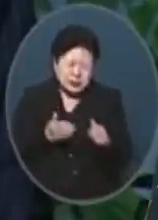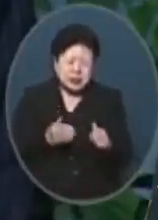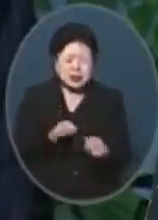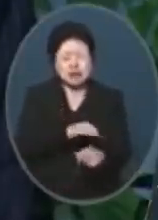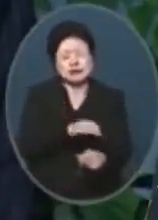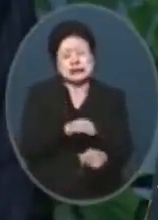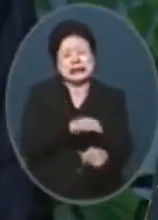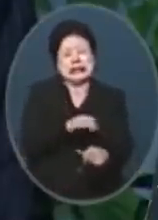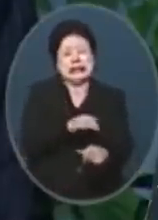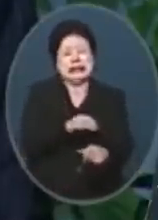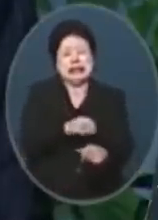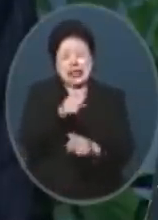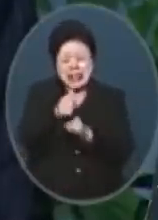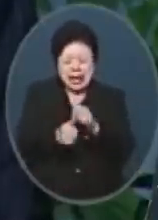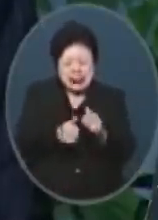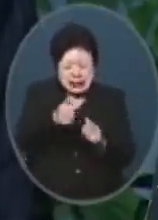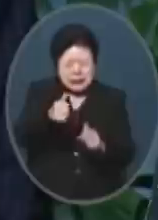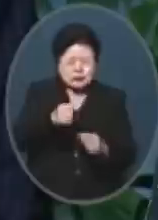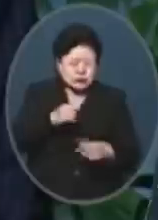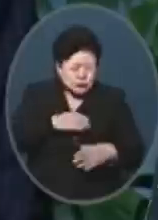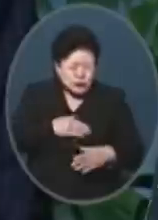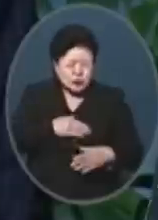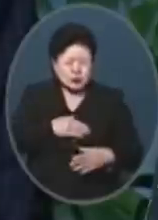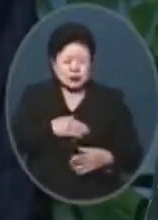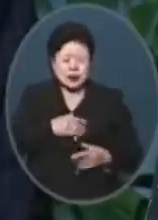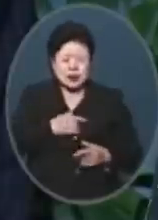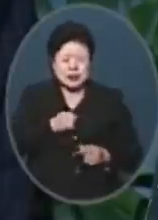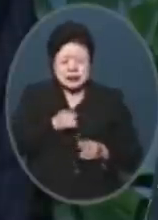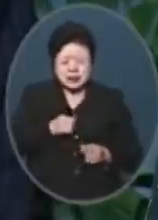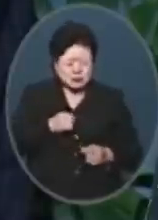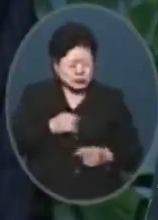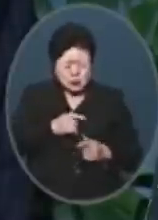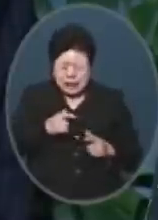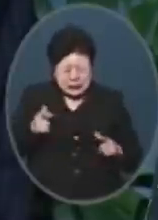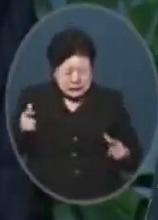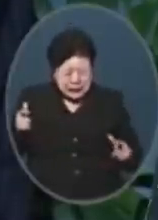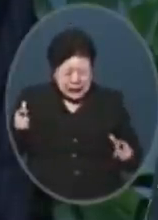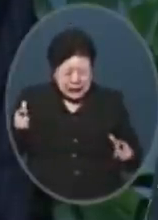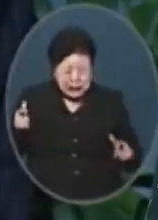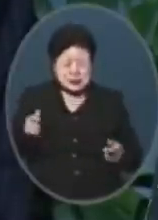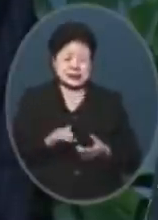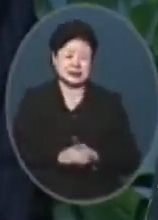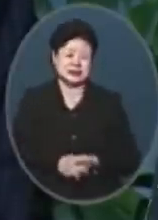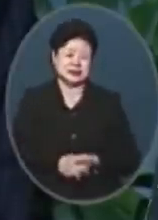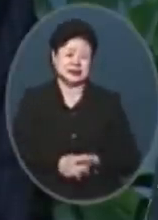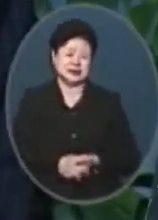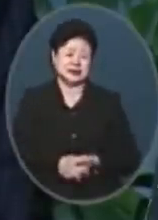고하니까 내가 하나님을 무서워하지 않고 사람을 두려워하지 않고